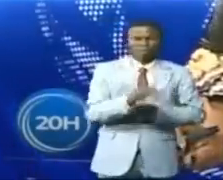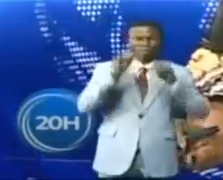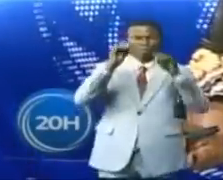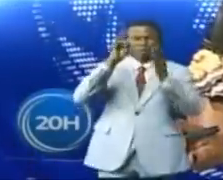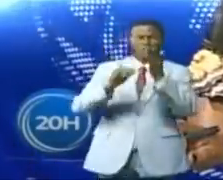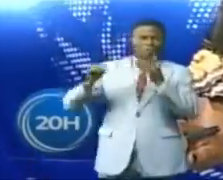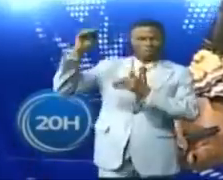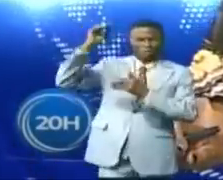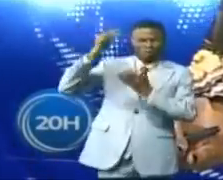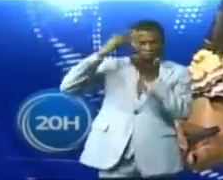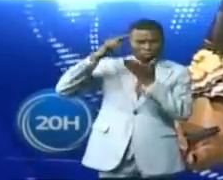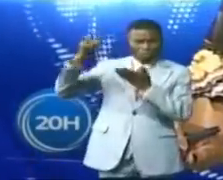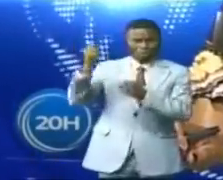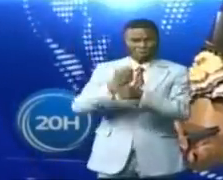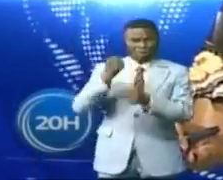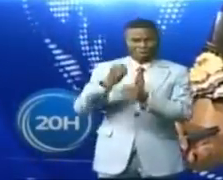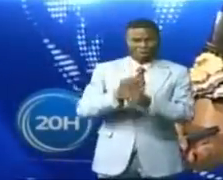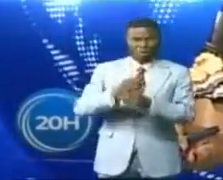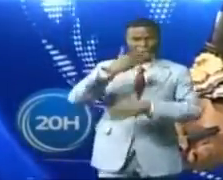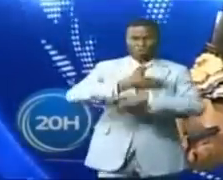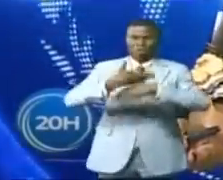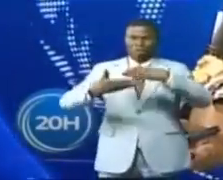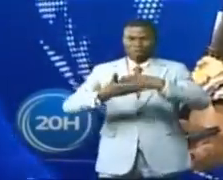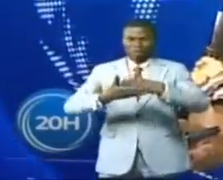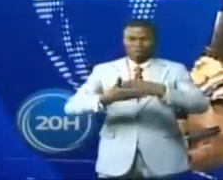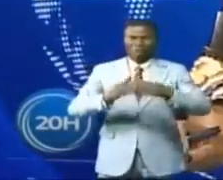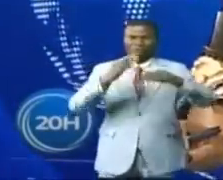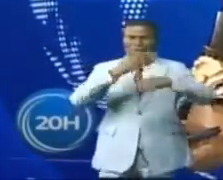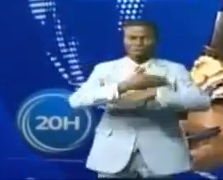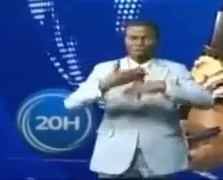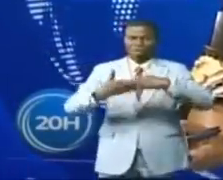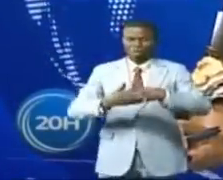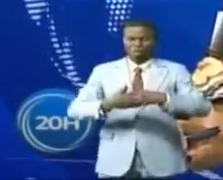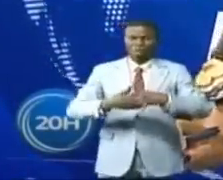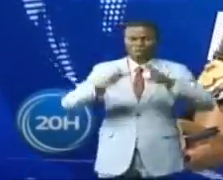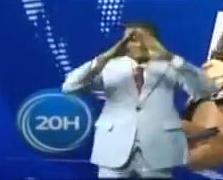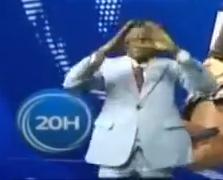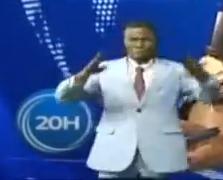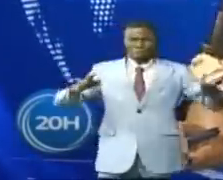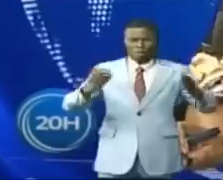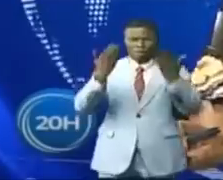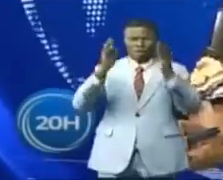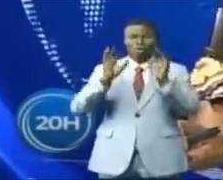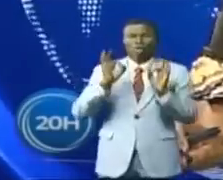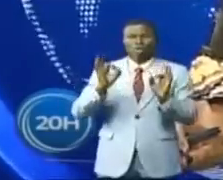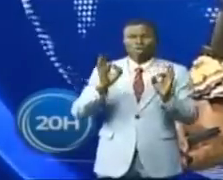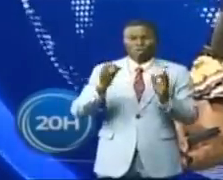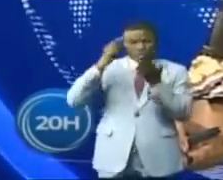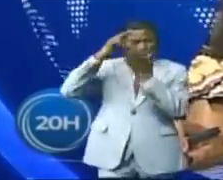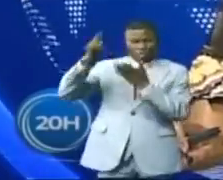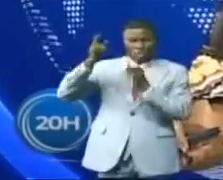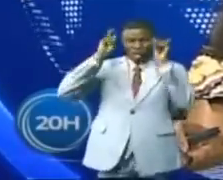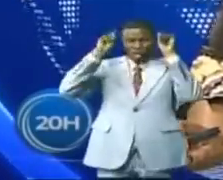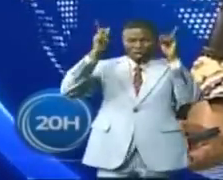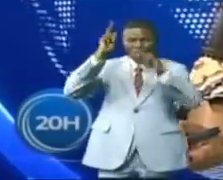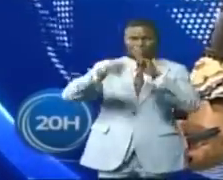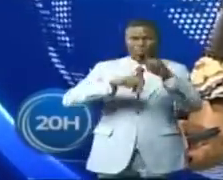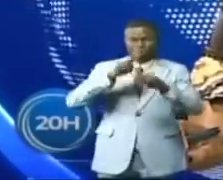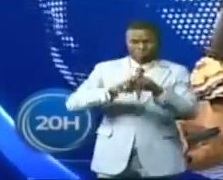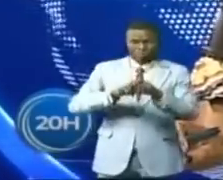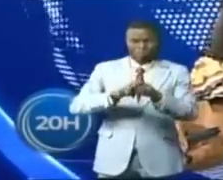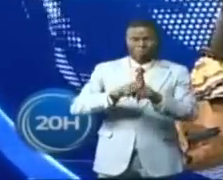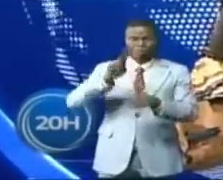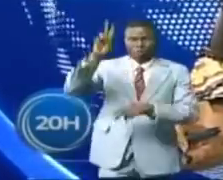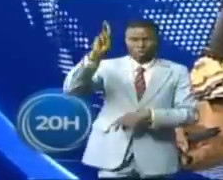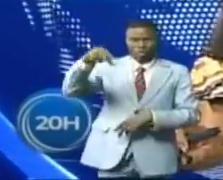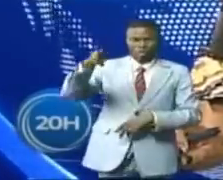supérieur et universitaire, les travaux de réhabilitation et de construction des nouveaux auditoires de l'Université pédagogique nationale sont en bonne